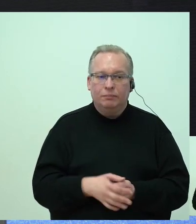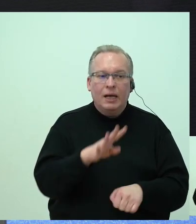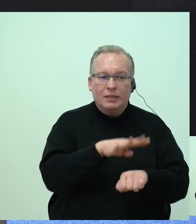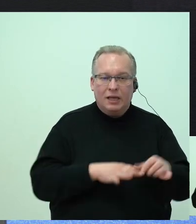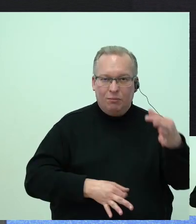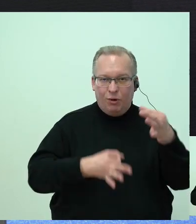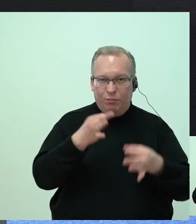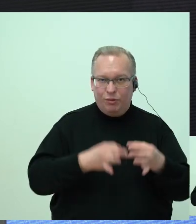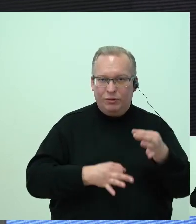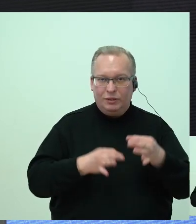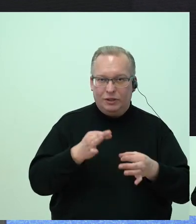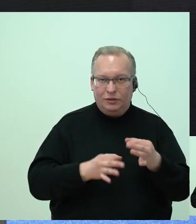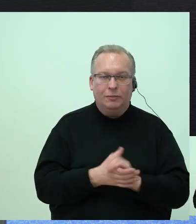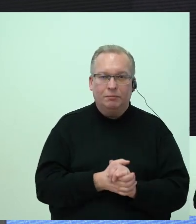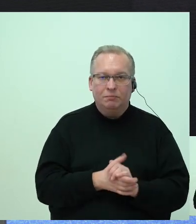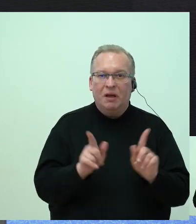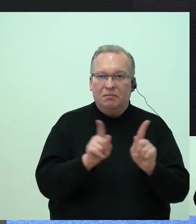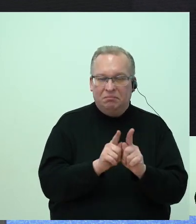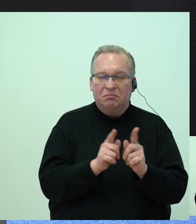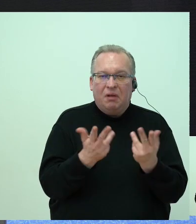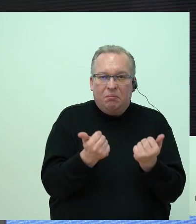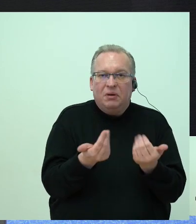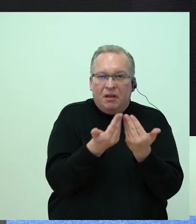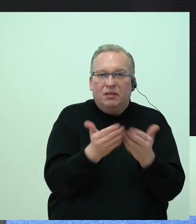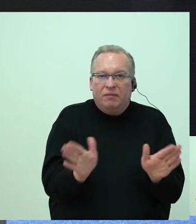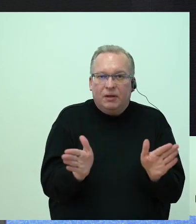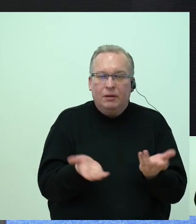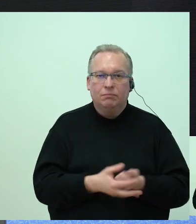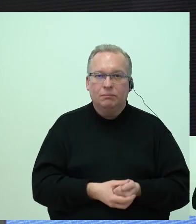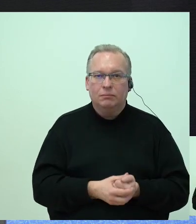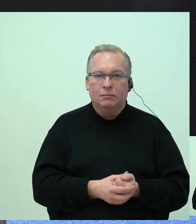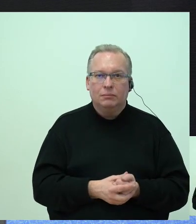Seimo posėdžio metu, taip atvirai.